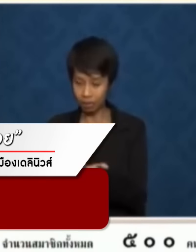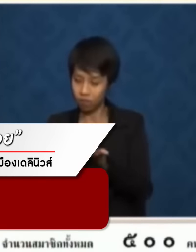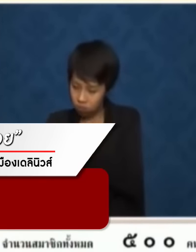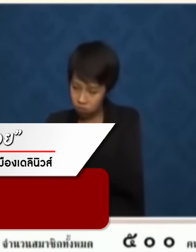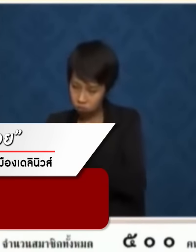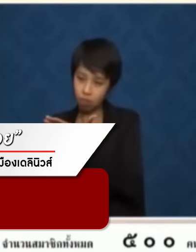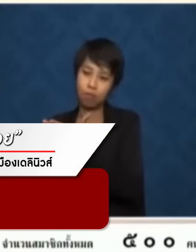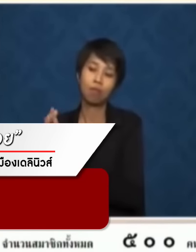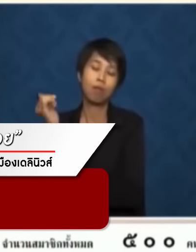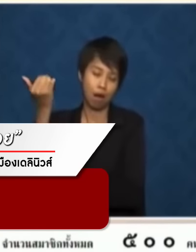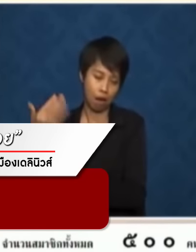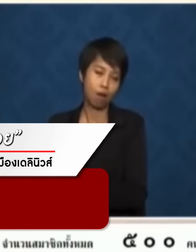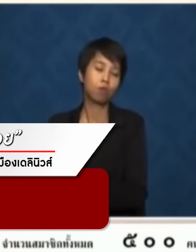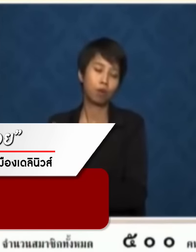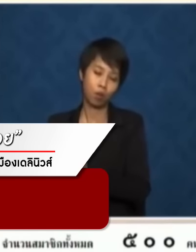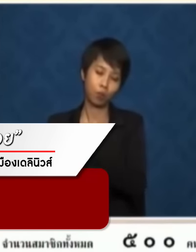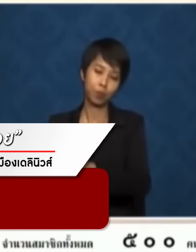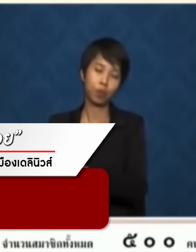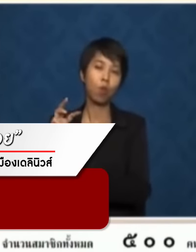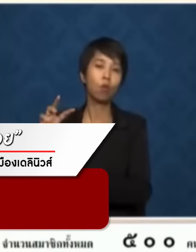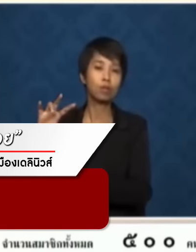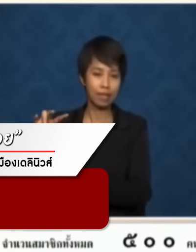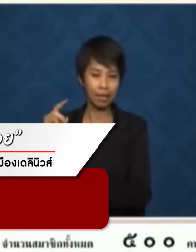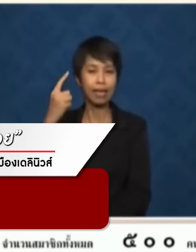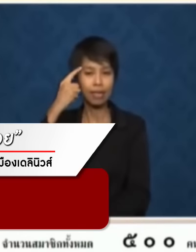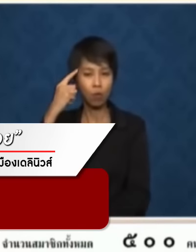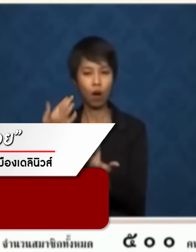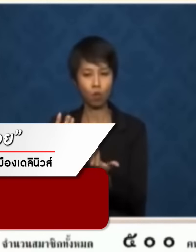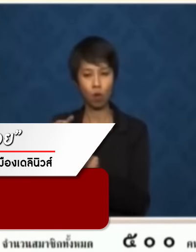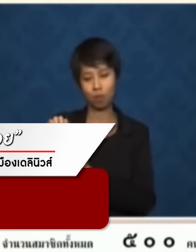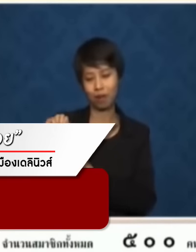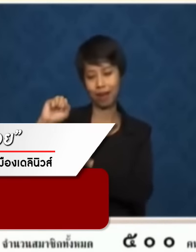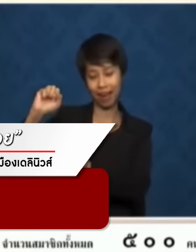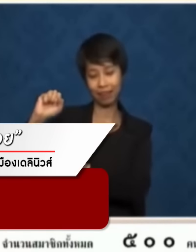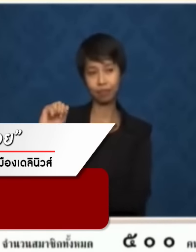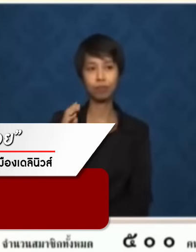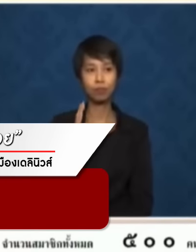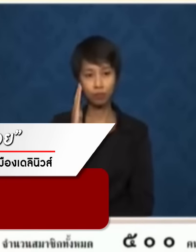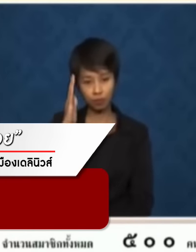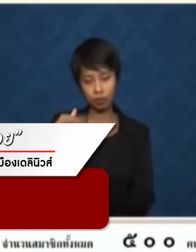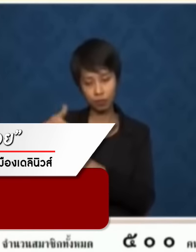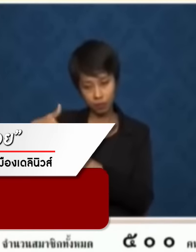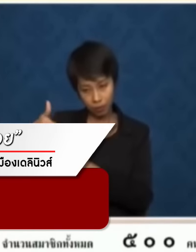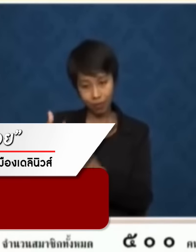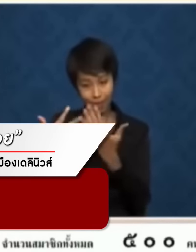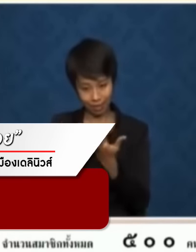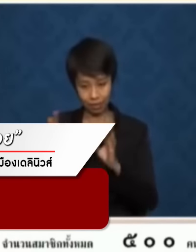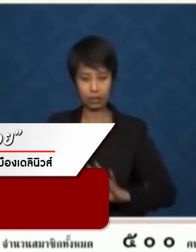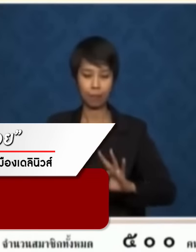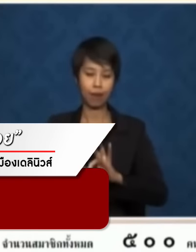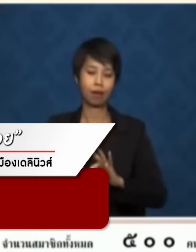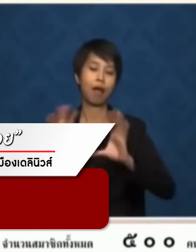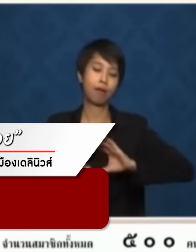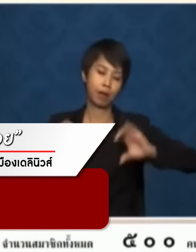วา67ครับผม ครับ ค่ะคุณพยักษ์น้อยคะอยากทราบวิธีการลงทะเบียนแอปทางรัฐนะคะเ